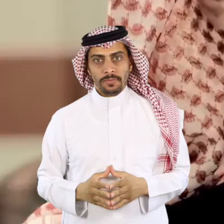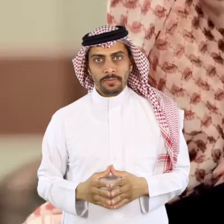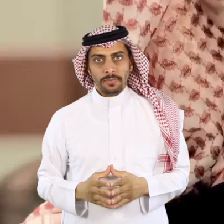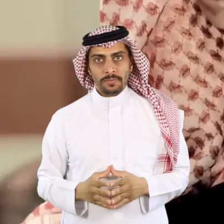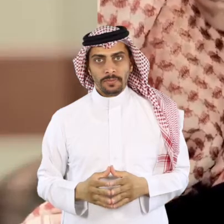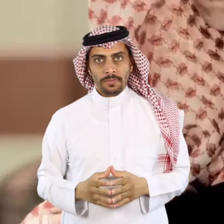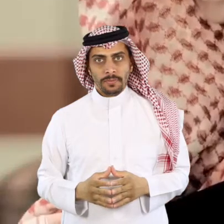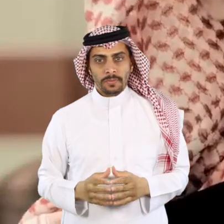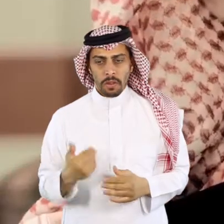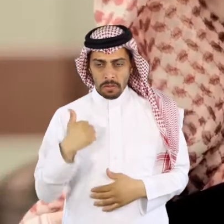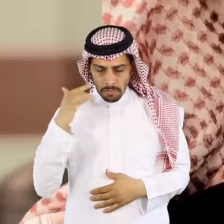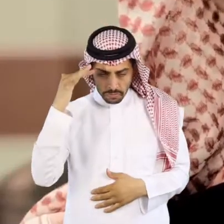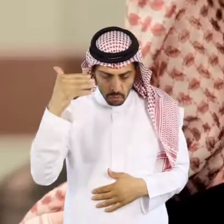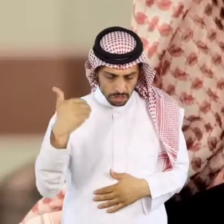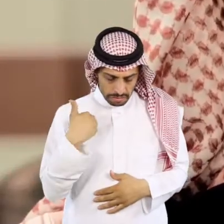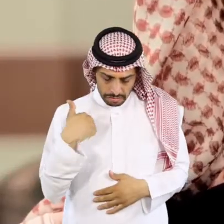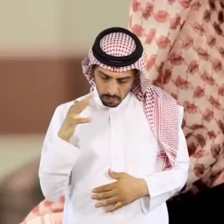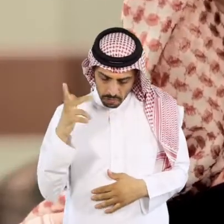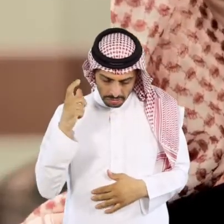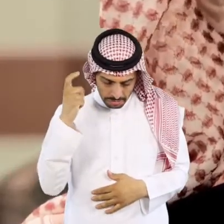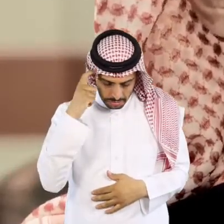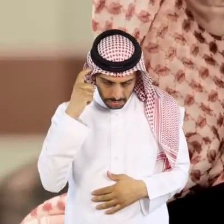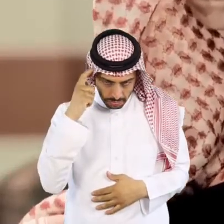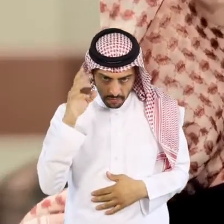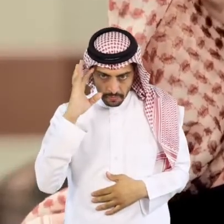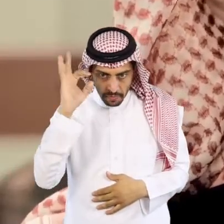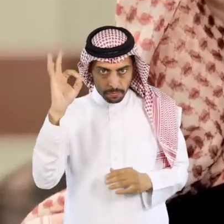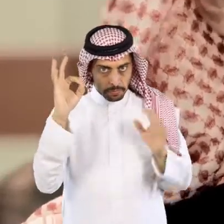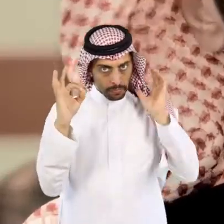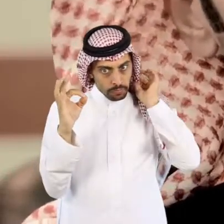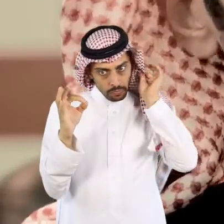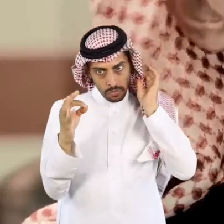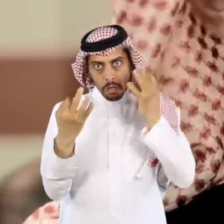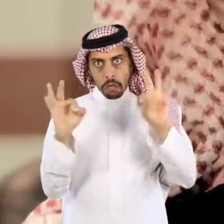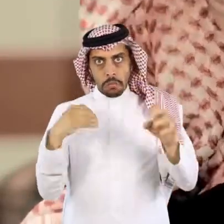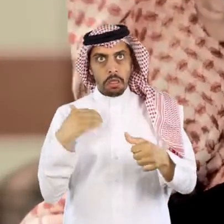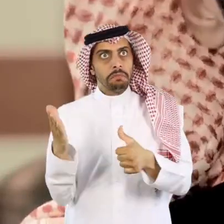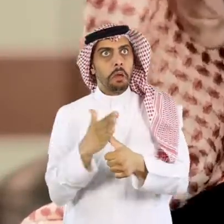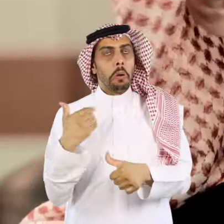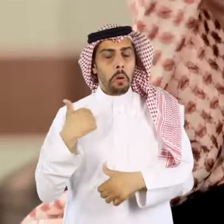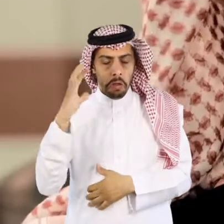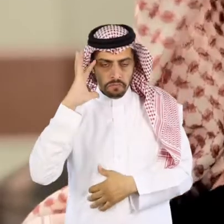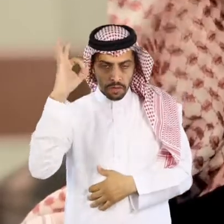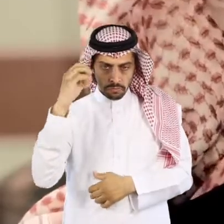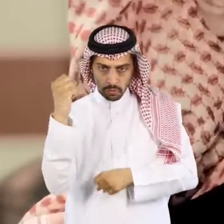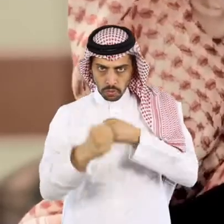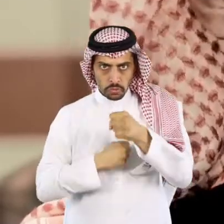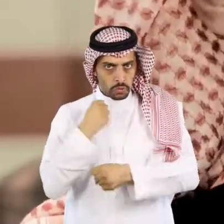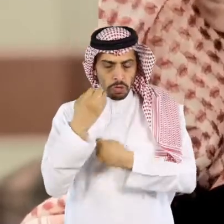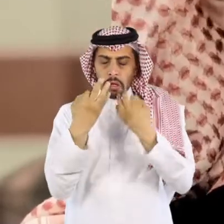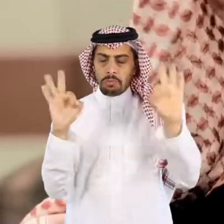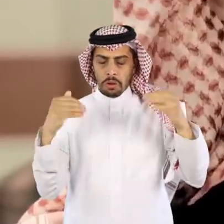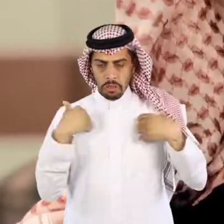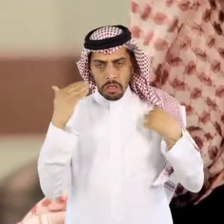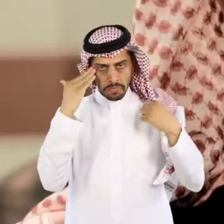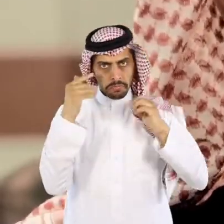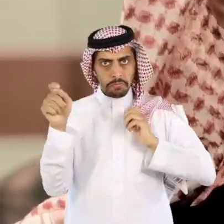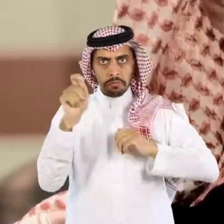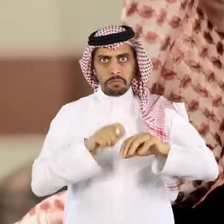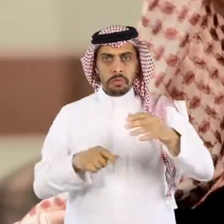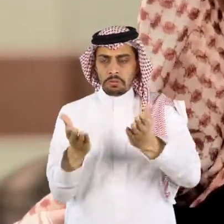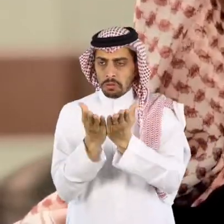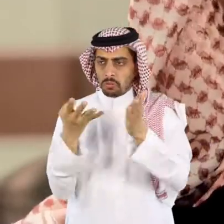ما توظفت كنت أتوقع أني الإنسان الفاهم في الفاينانس وفي الاكاونتينج وفي البورتفوليو وفي everything I